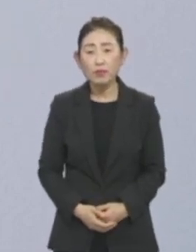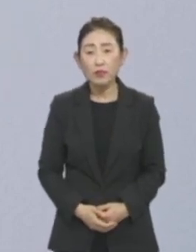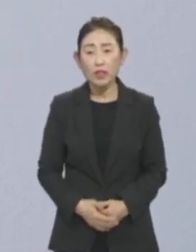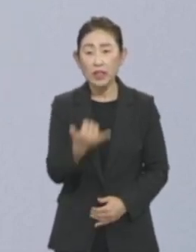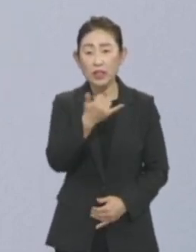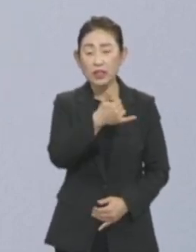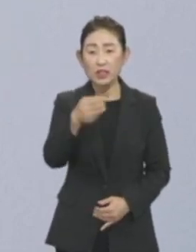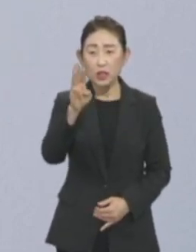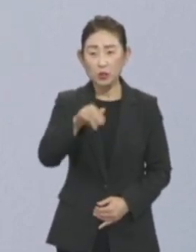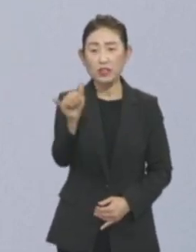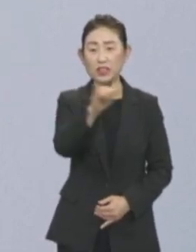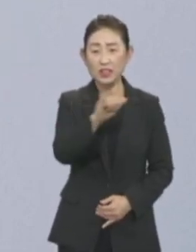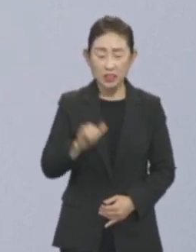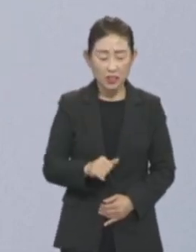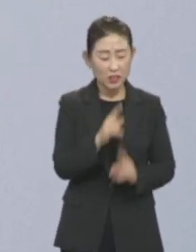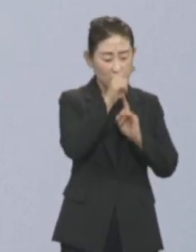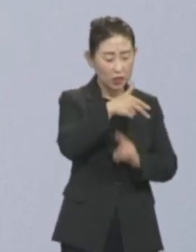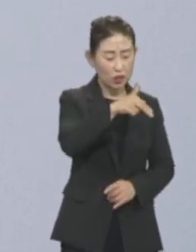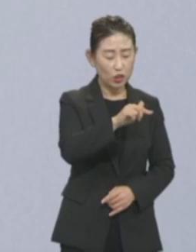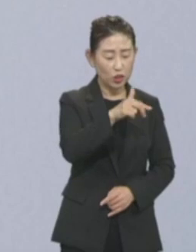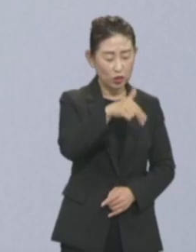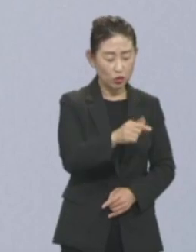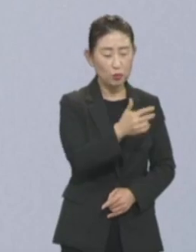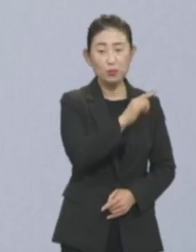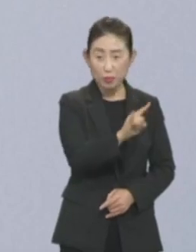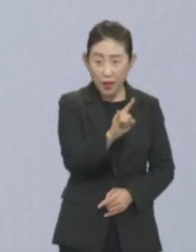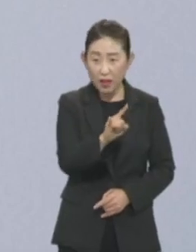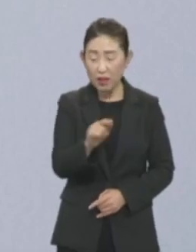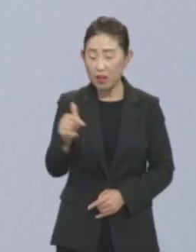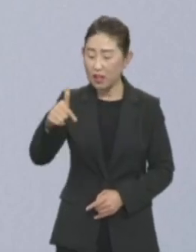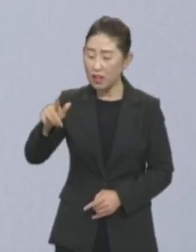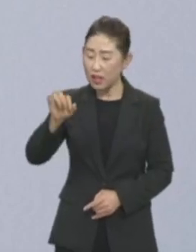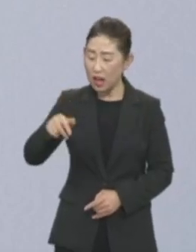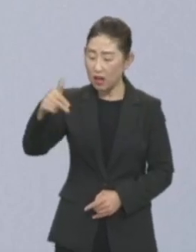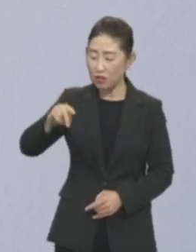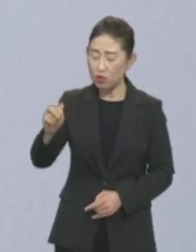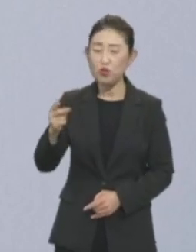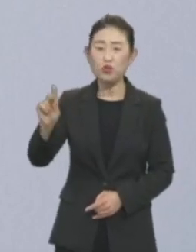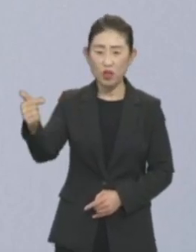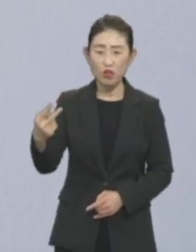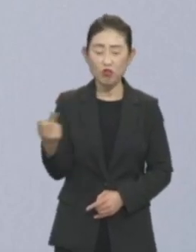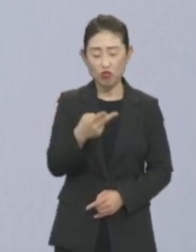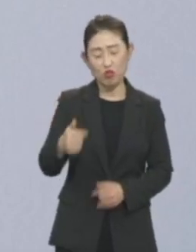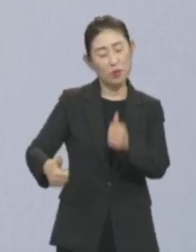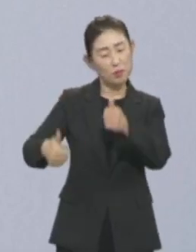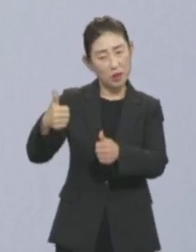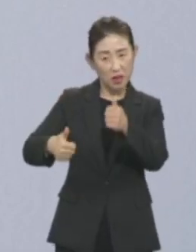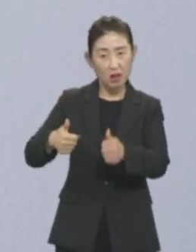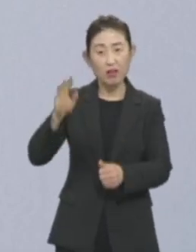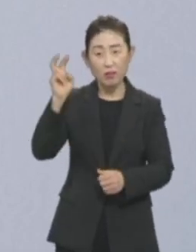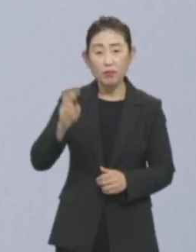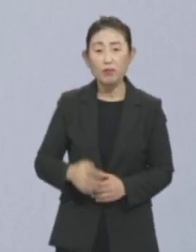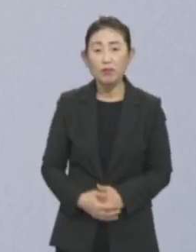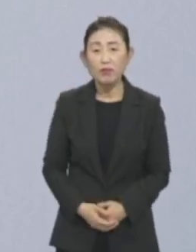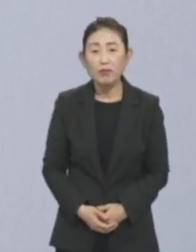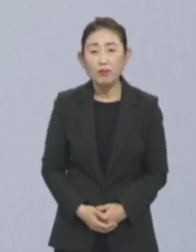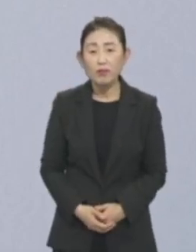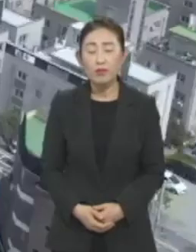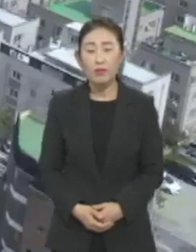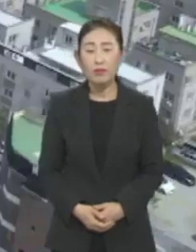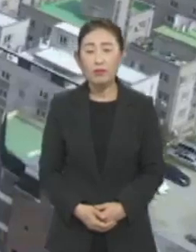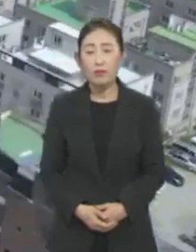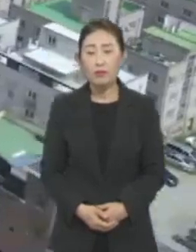세종시는 북부권을 선거구에서 이준배 전 세종시 경제부시장과 강준현 의원이 공천을